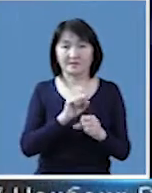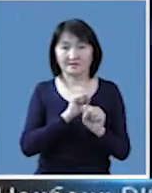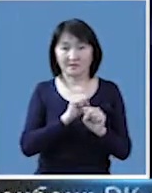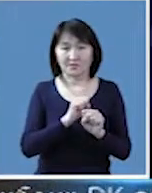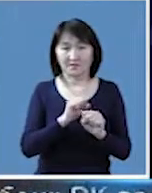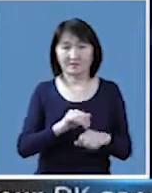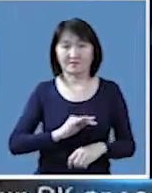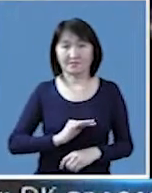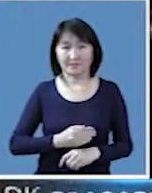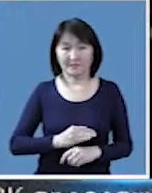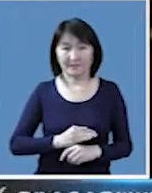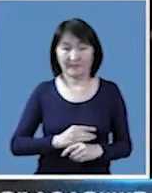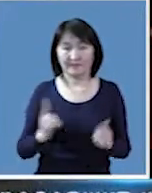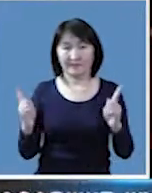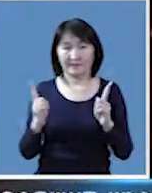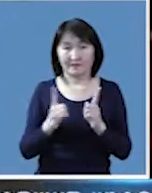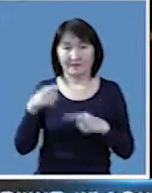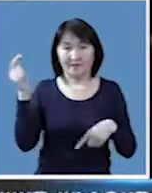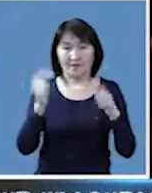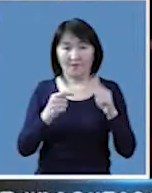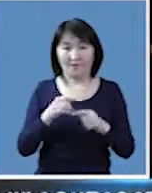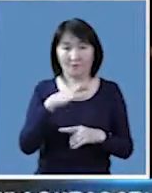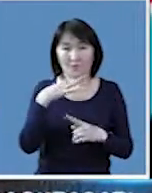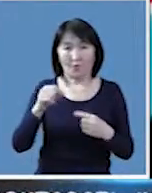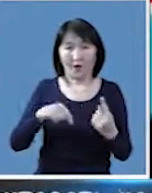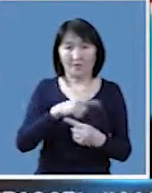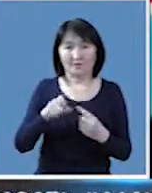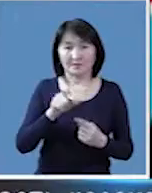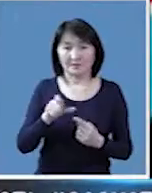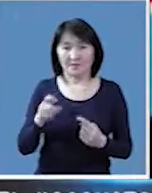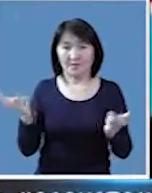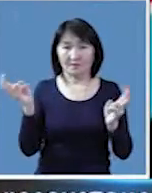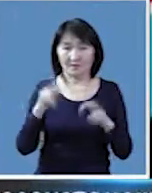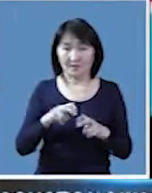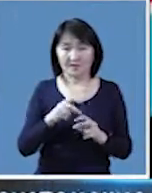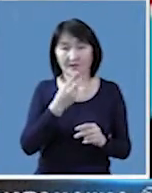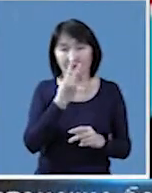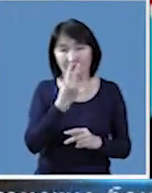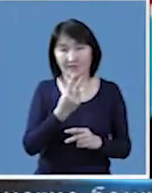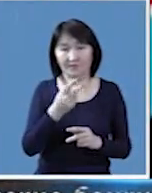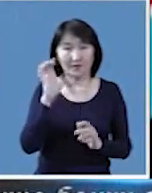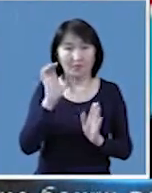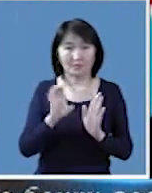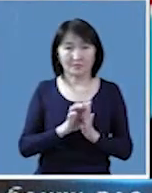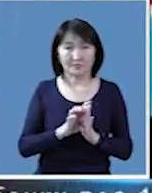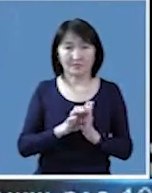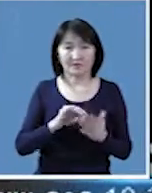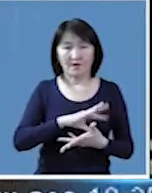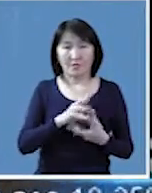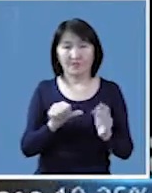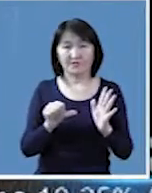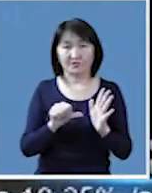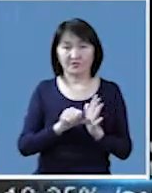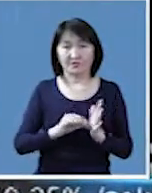собрал ведущих бизнесменов малого и среднего бизнеса города Жанатаса. На сегодняшний день в районе насчитывается 6 сельскохозяйственных